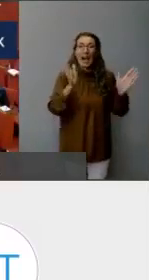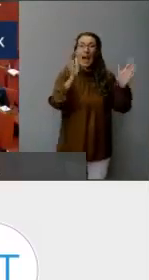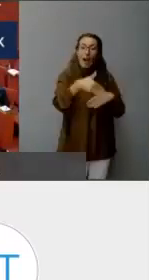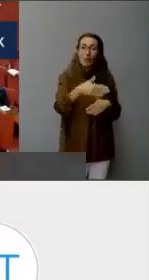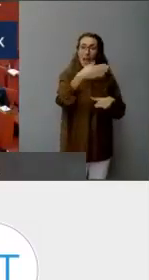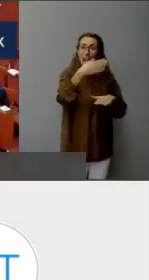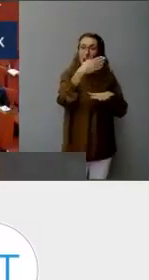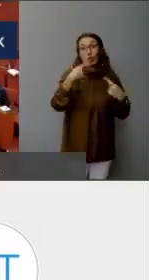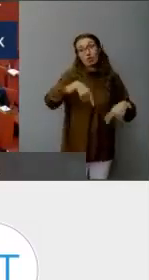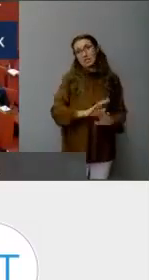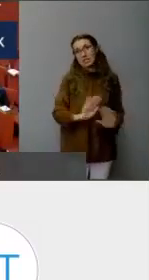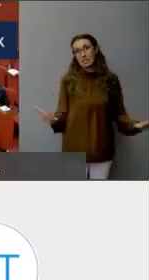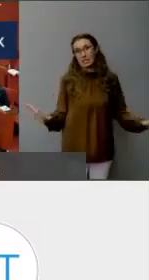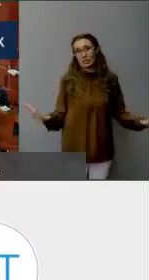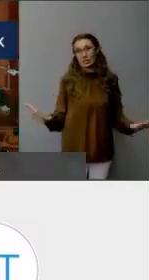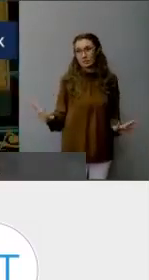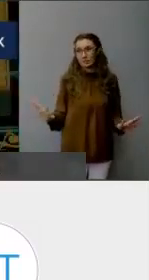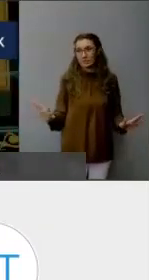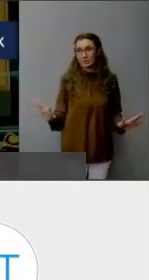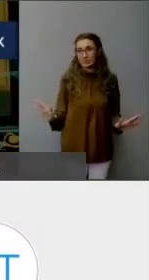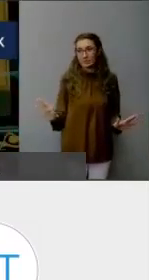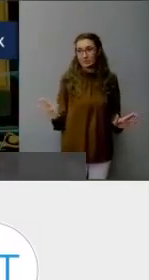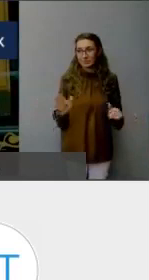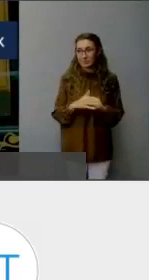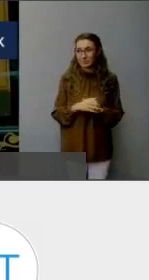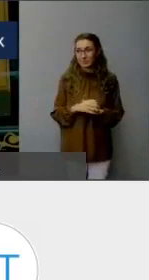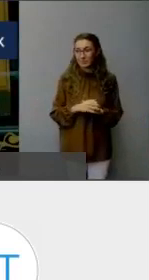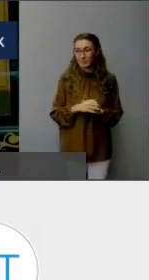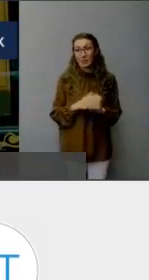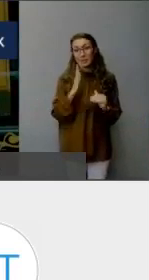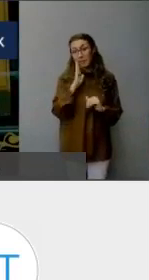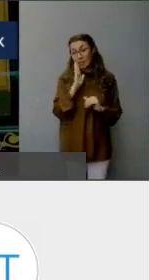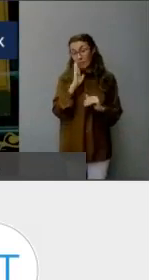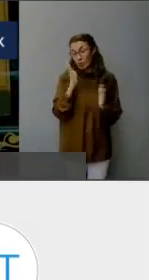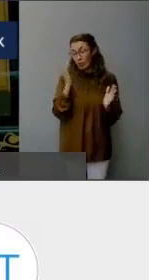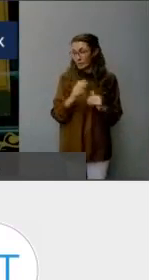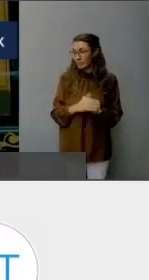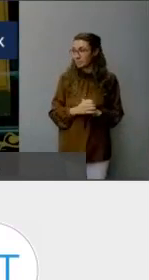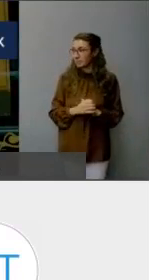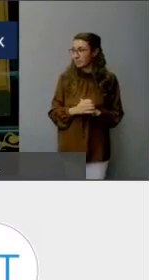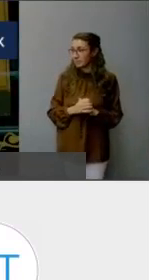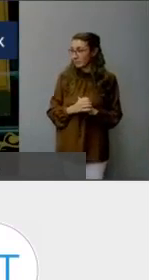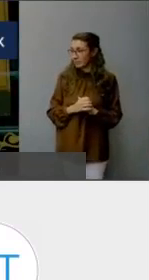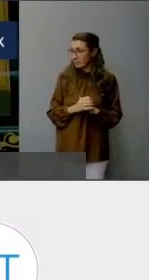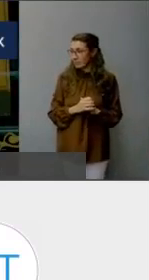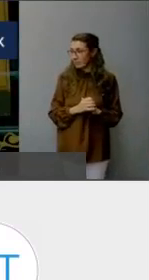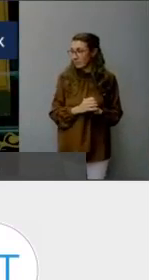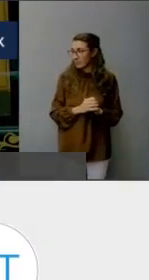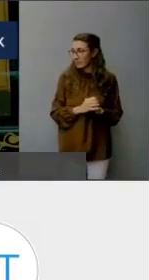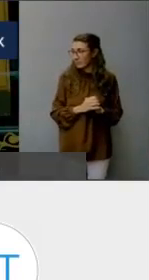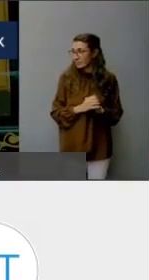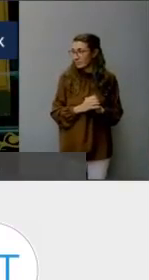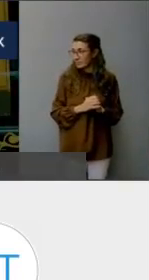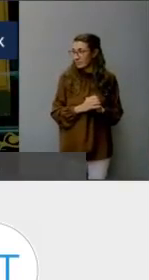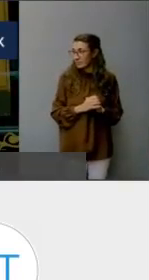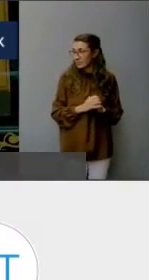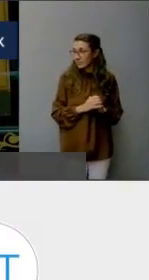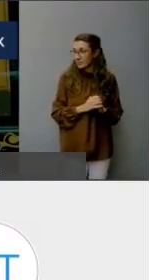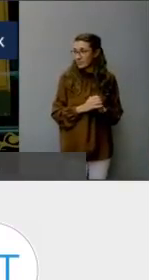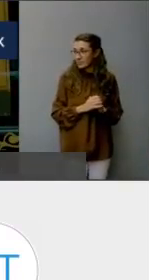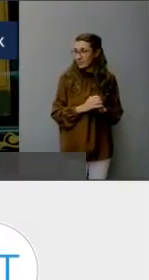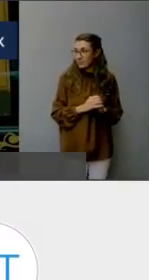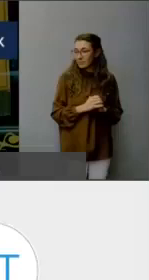consiglio reperire per cortesia per cortesia per cortesia per cortesia